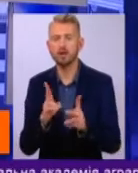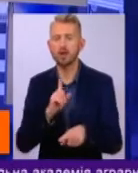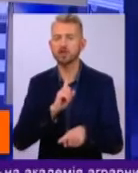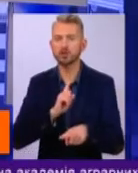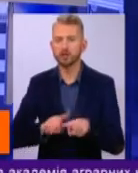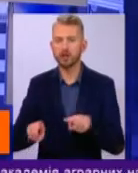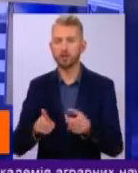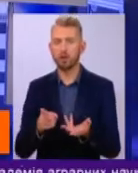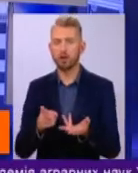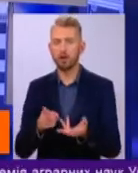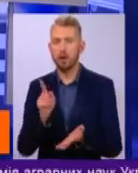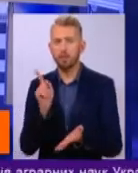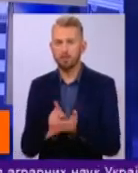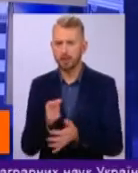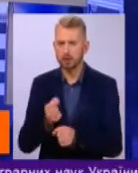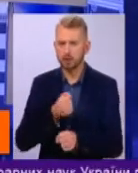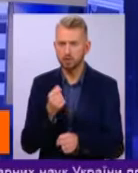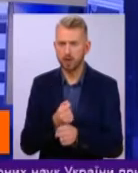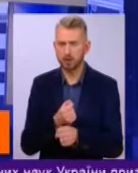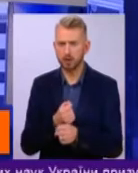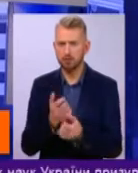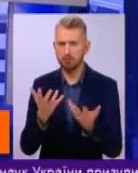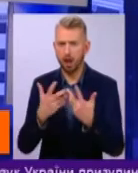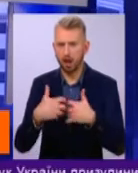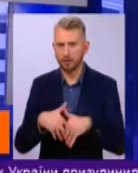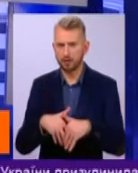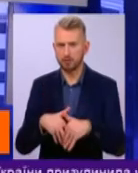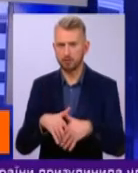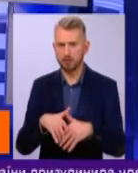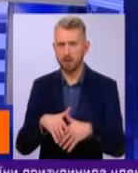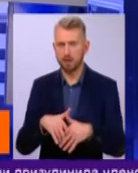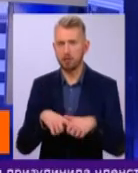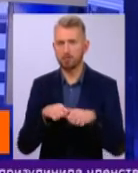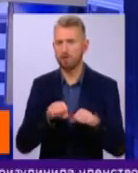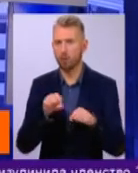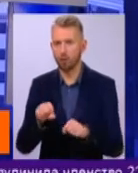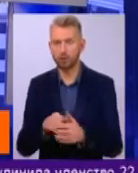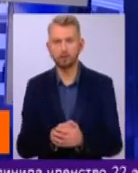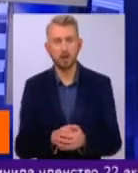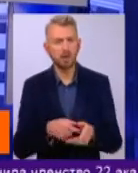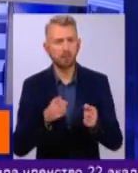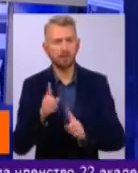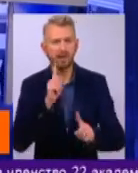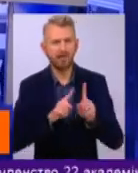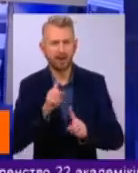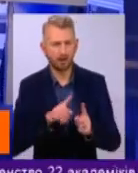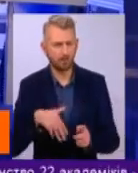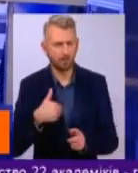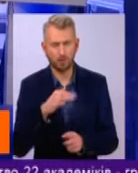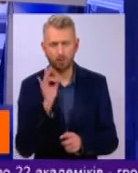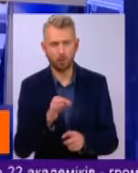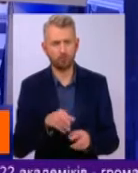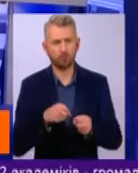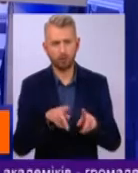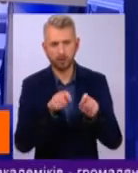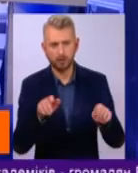швидко має спрацювати механізм правоохоронний? Насправді, нарадами не вирішать і злочин не розкриють. Ми вже